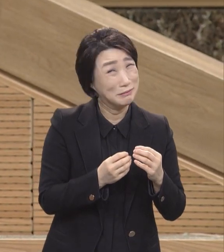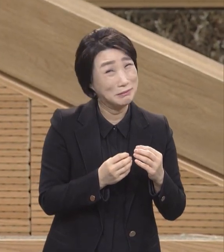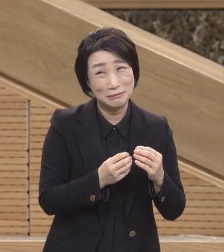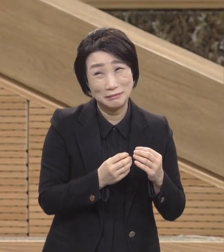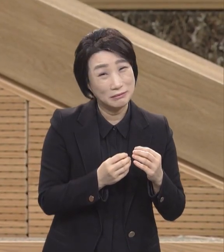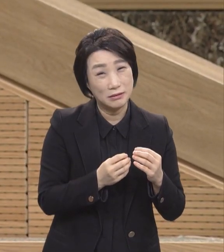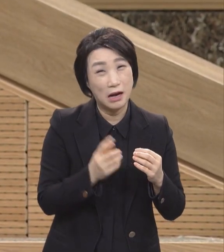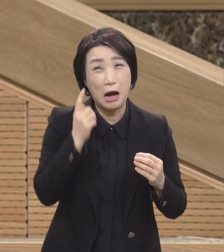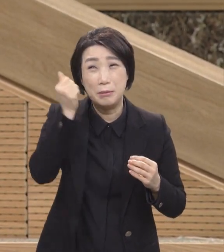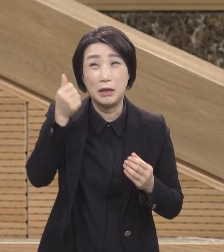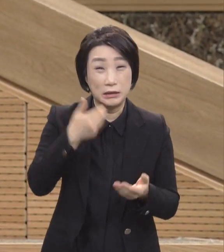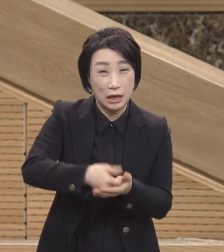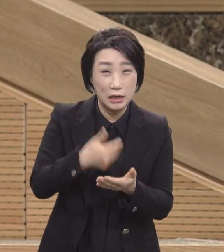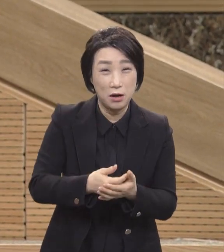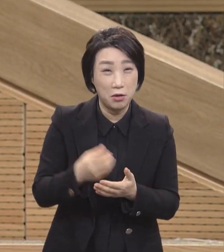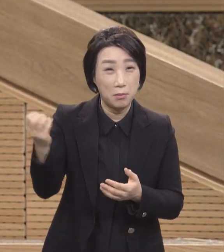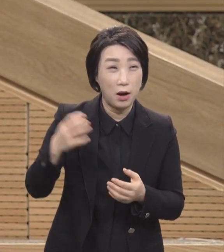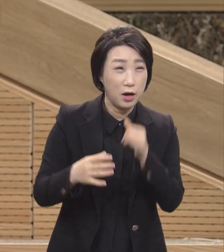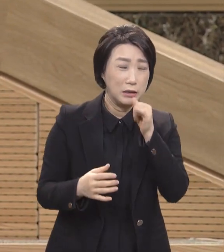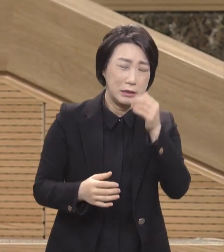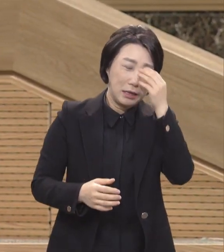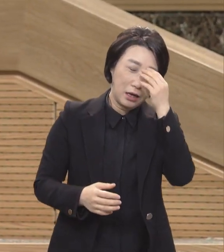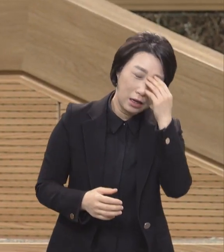아버지가 달랐는데 큰일 났어.